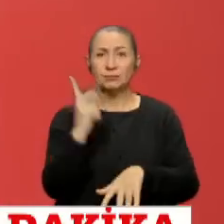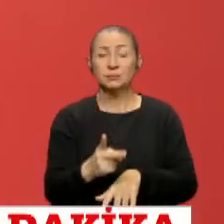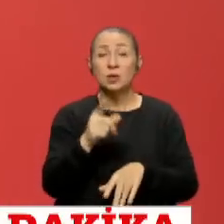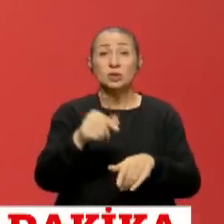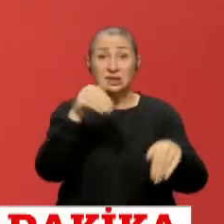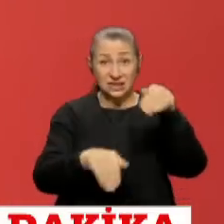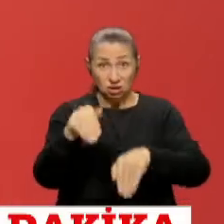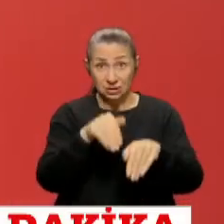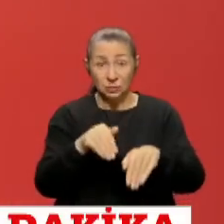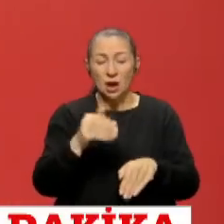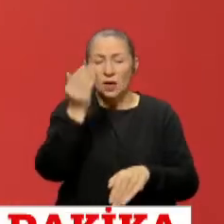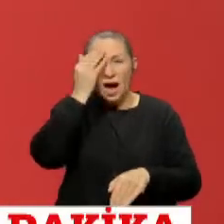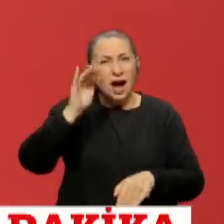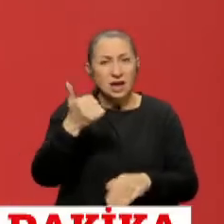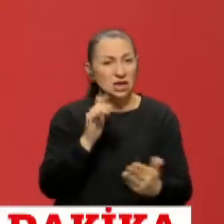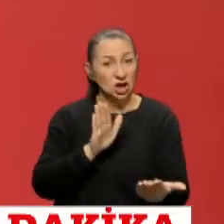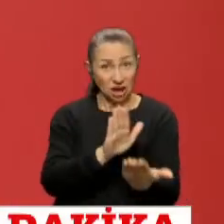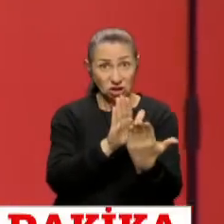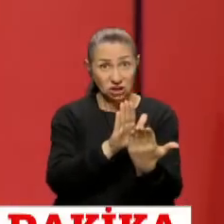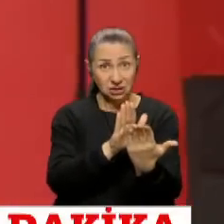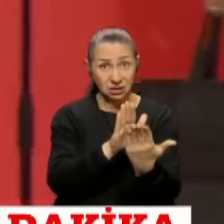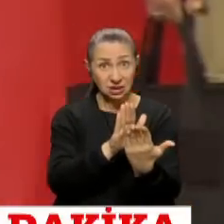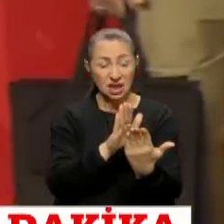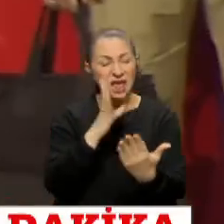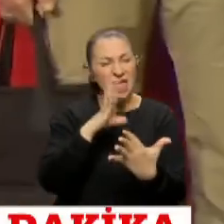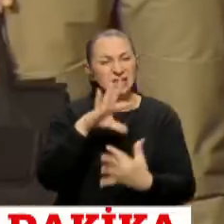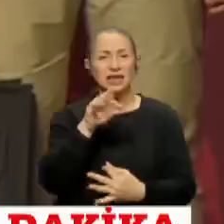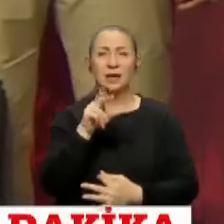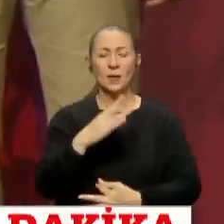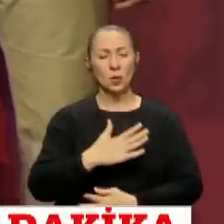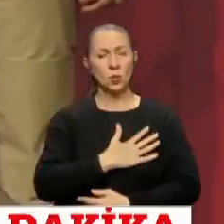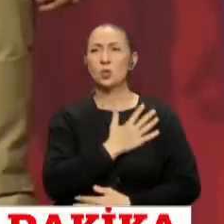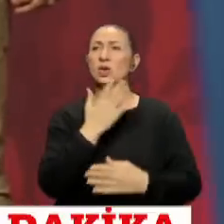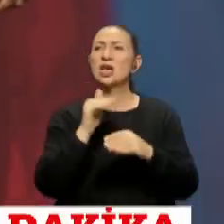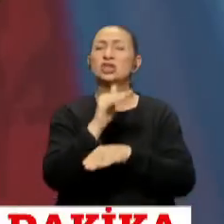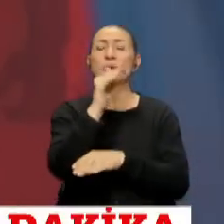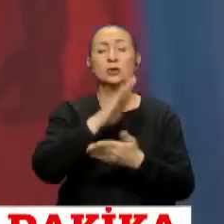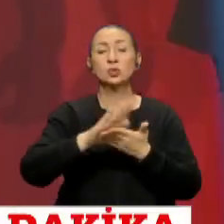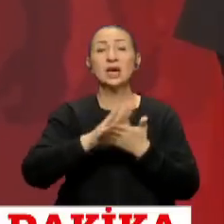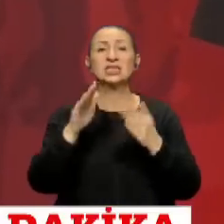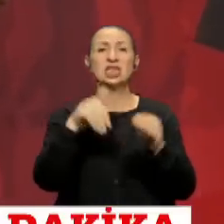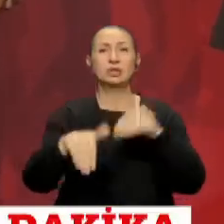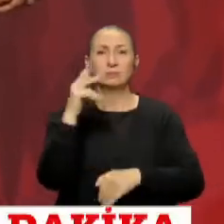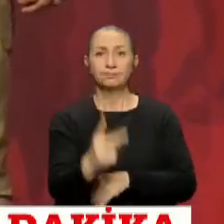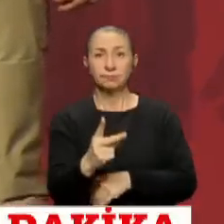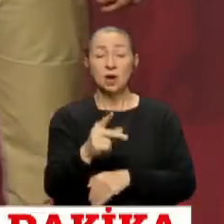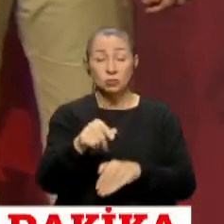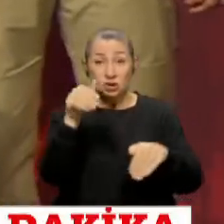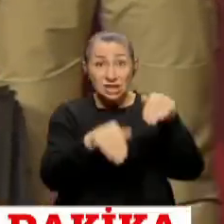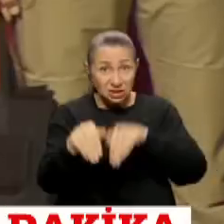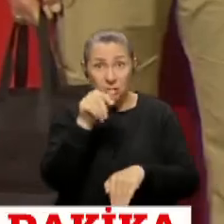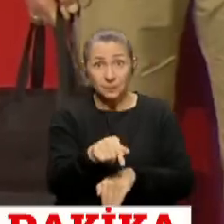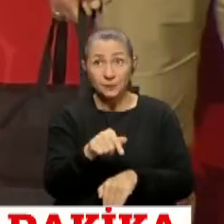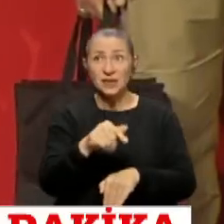Bu seçim yoksulluğa karşı insanca onurlu yaşama düzeninin seçimidir. Bu